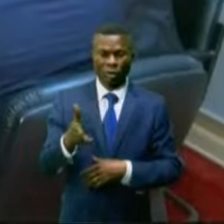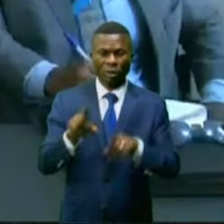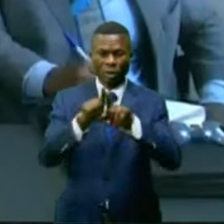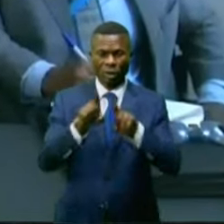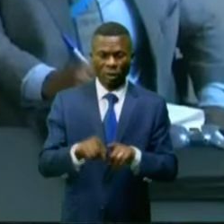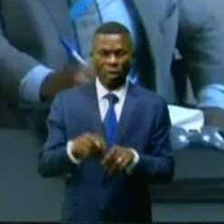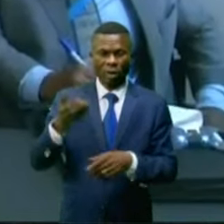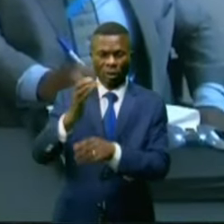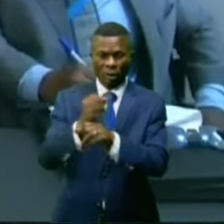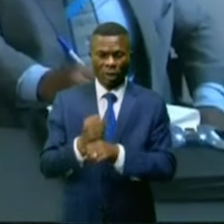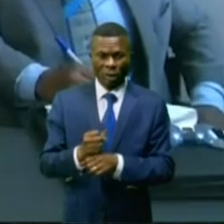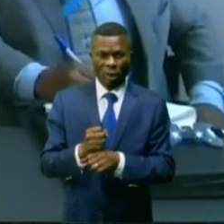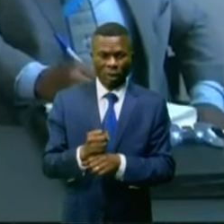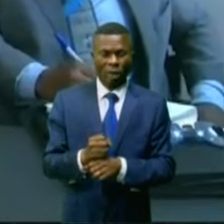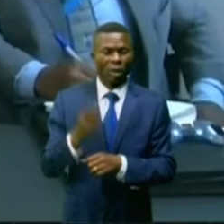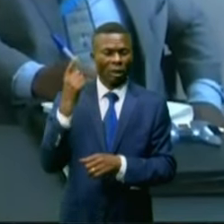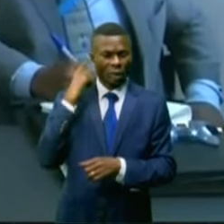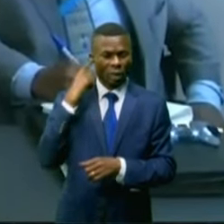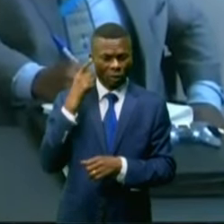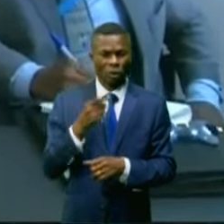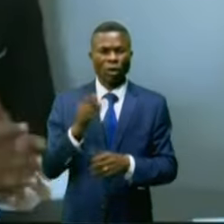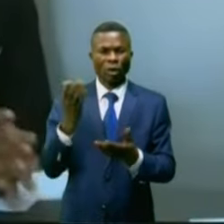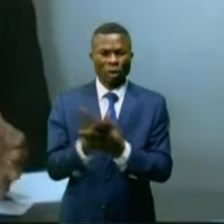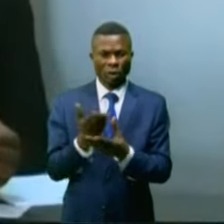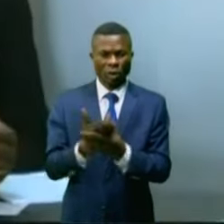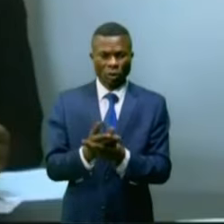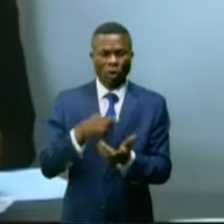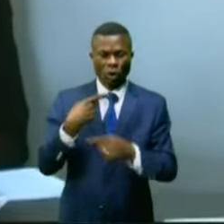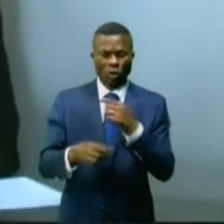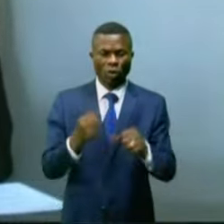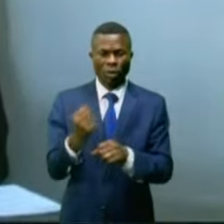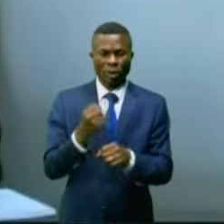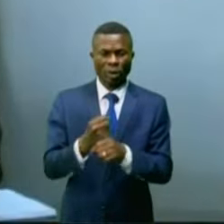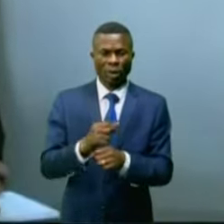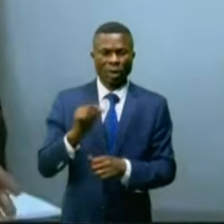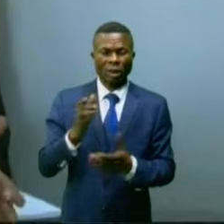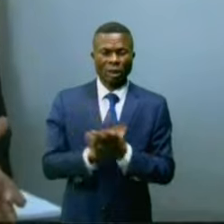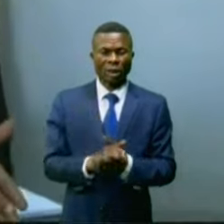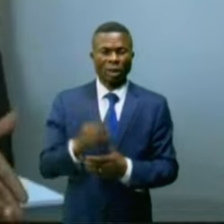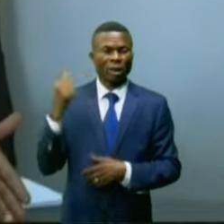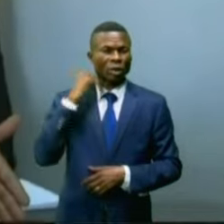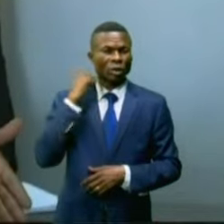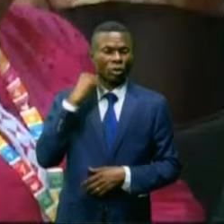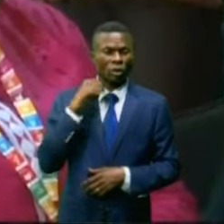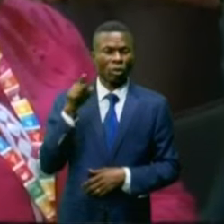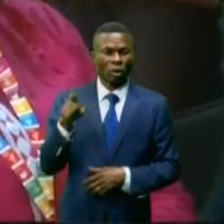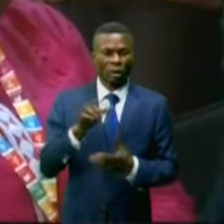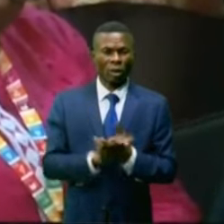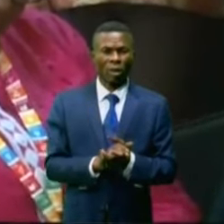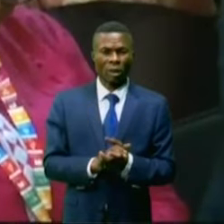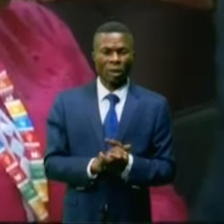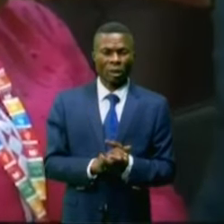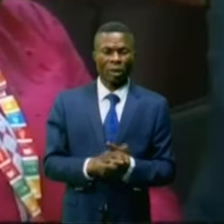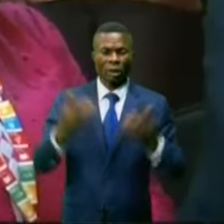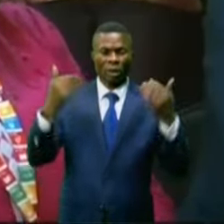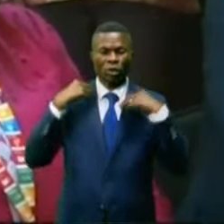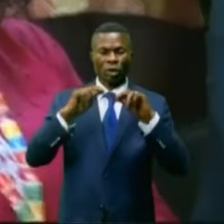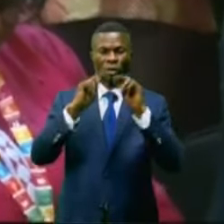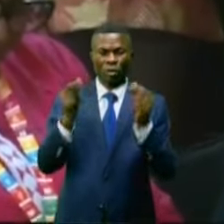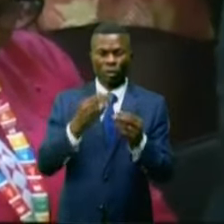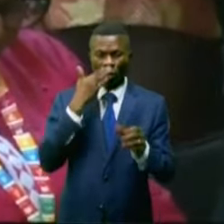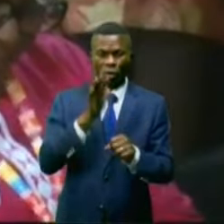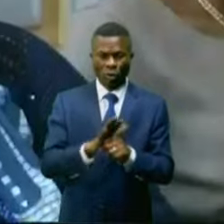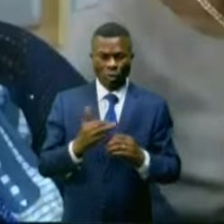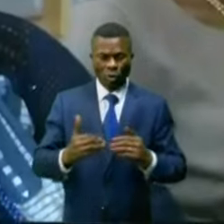recevoir de lui les directives dans la mise en exécution de son plan d'action gouvernemental. Dr Arsène Kwankwan Nyangoura, chef de file, promet la poursuite